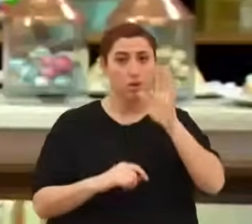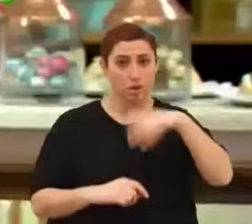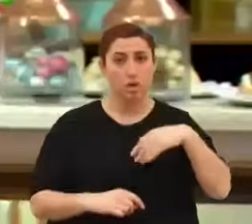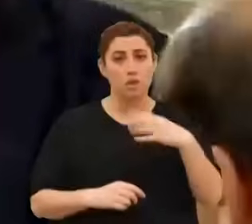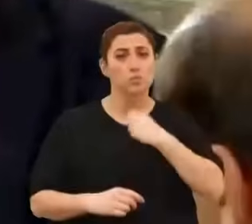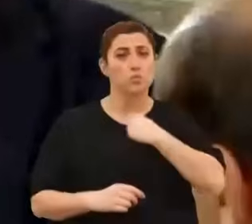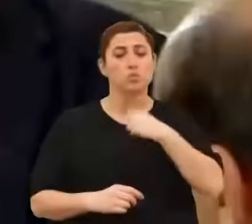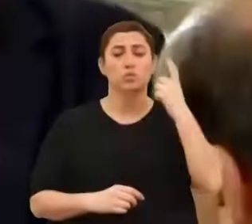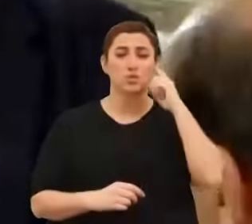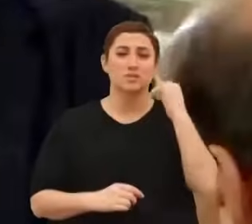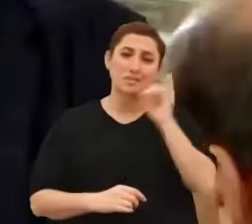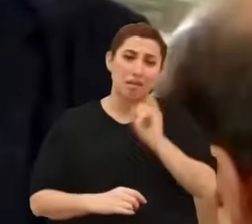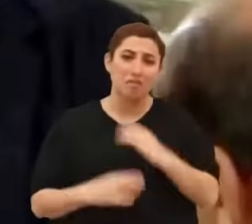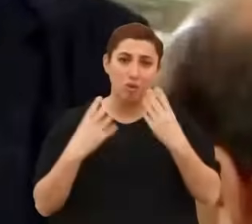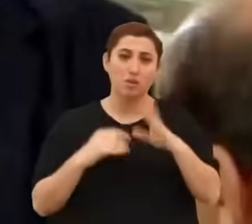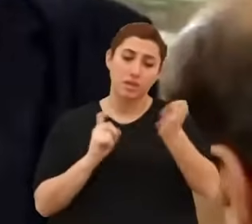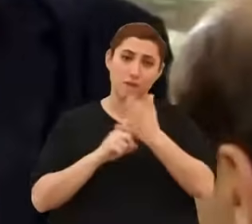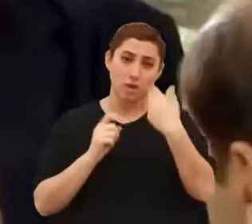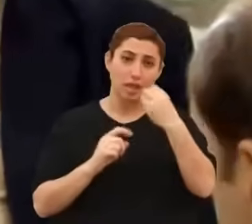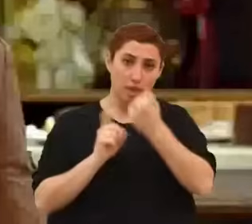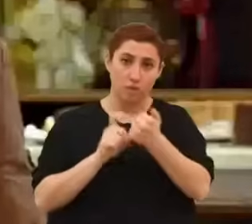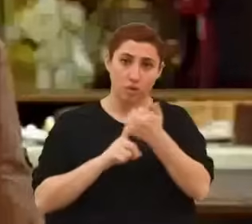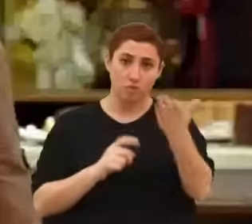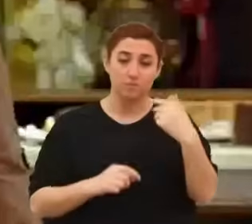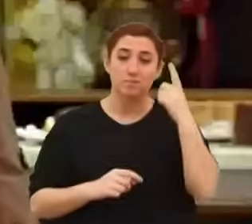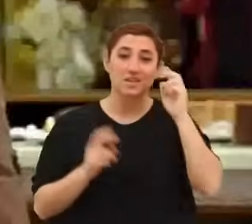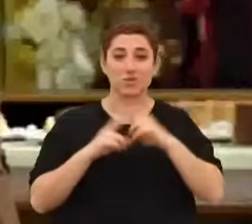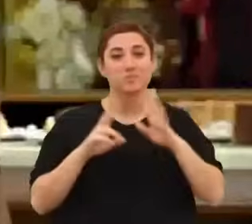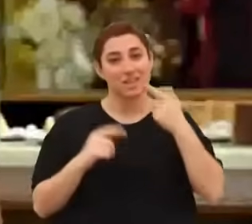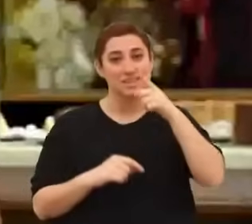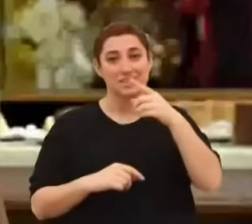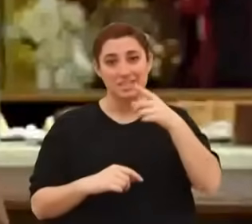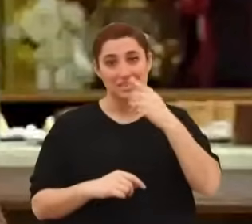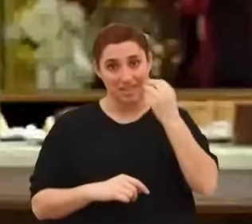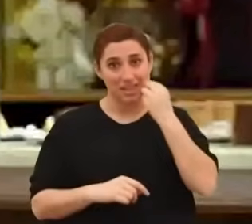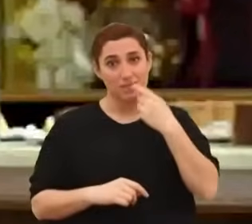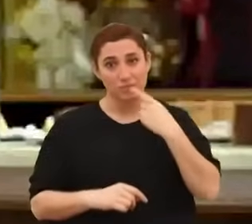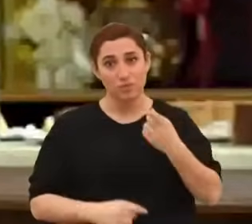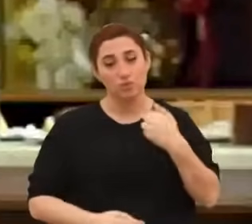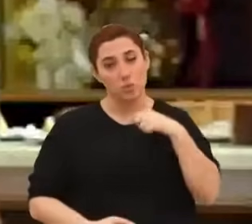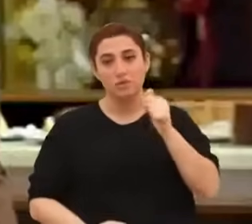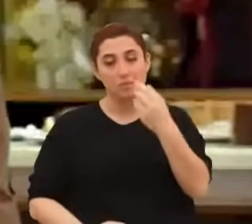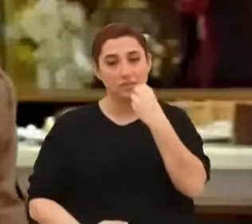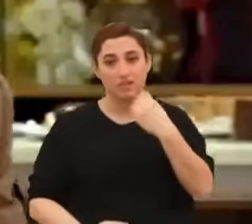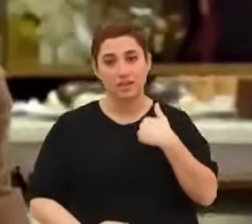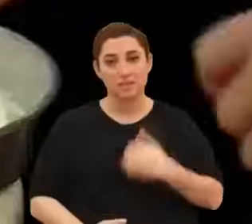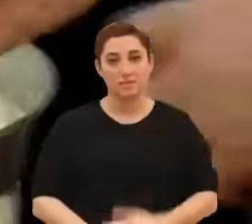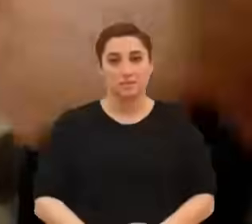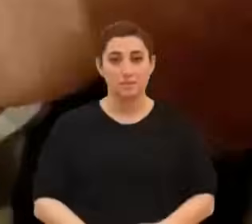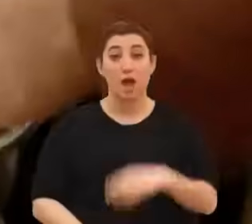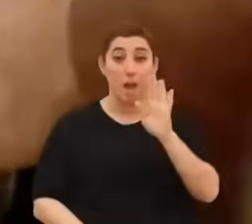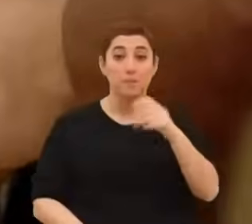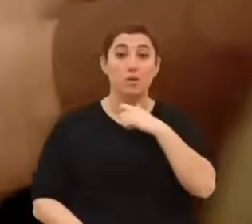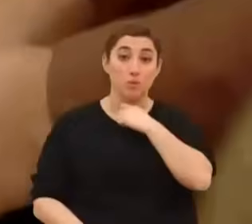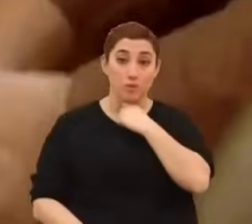Gel, üzüntüden iyice zaten süzüldün, zayıfladın. Gel tavuk ye, tavuk, tavuk. Başkomiserim, madem siz yiyirdisiniz, ben de o zaman yiyeyim.